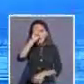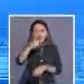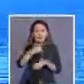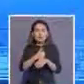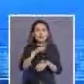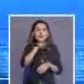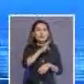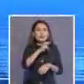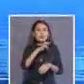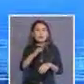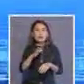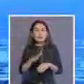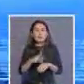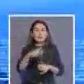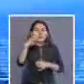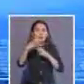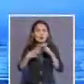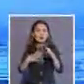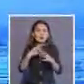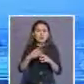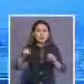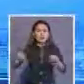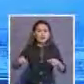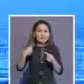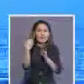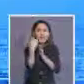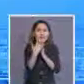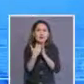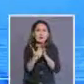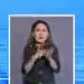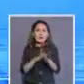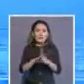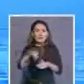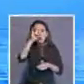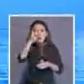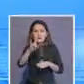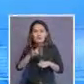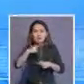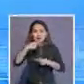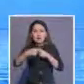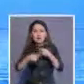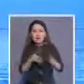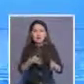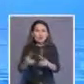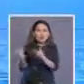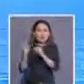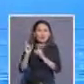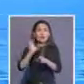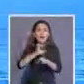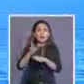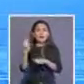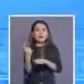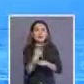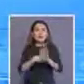Елбасы биылғы жолдауында жаһандық инфрақұрылымдық интеграция бағдарламасын құруды тапсырды. Қазақстан арқылы транзиттік тасымал екі есе артуы